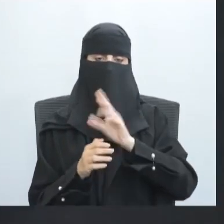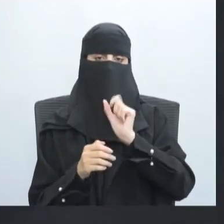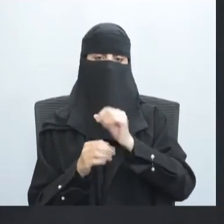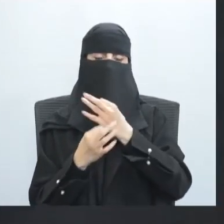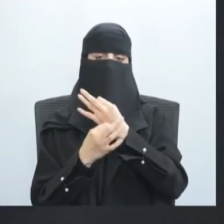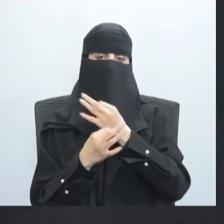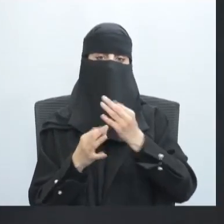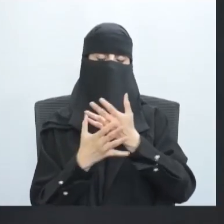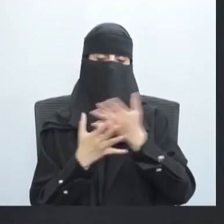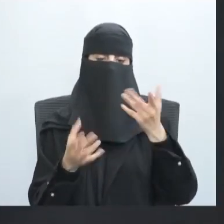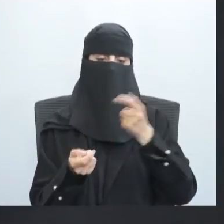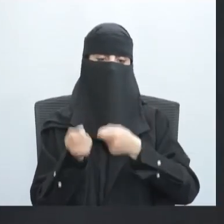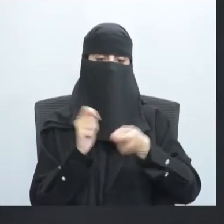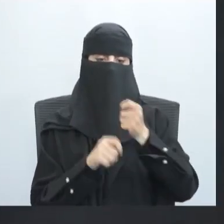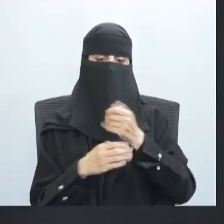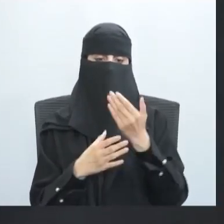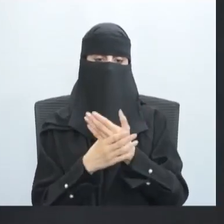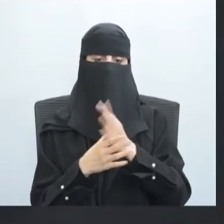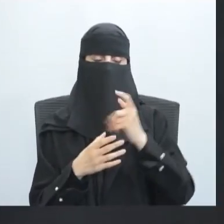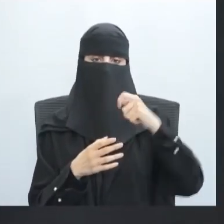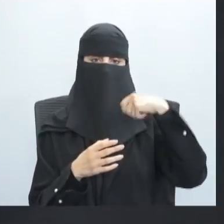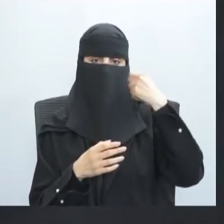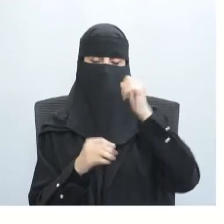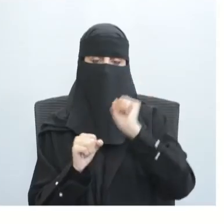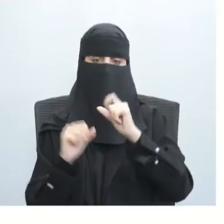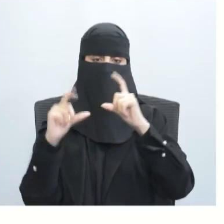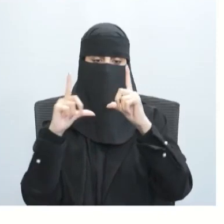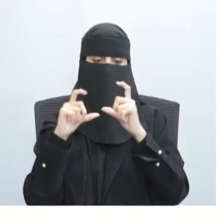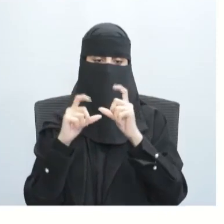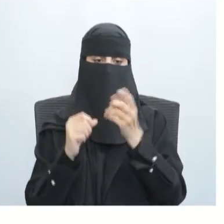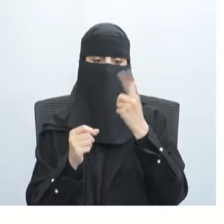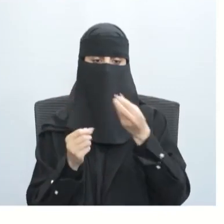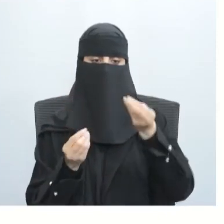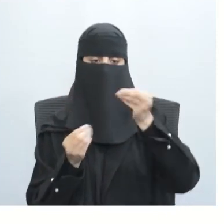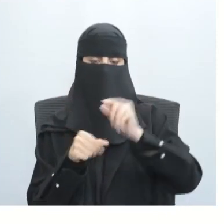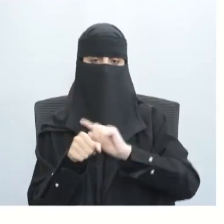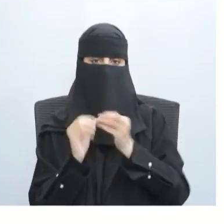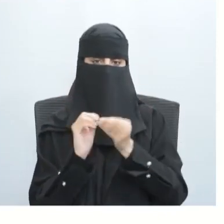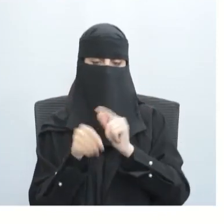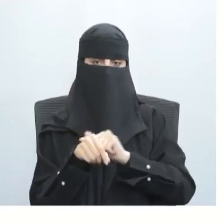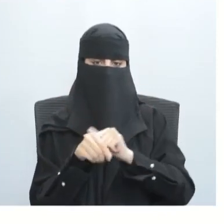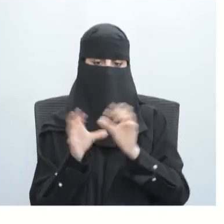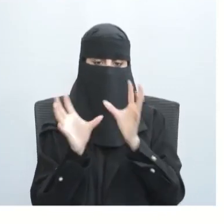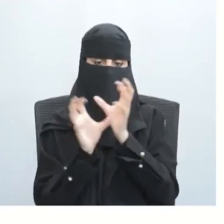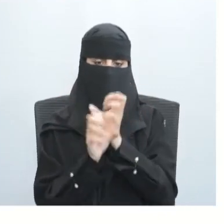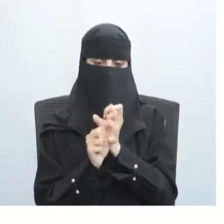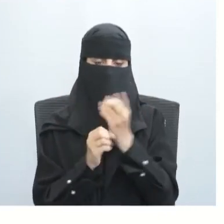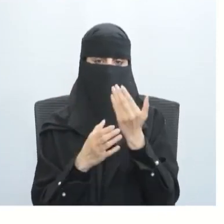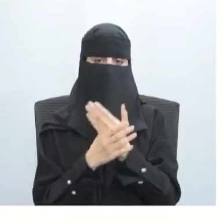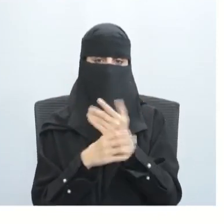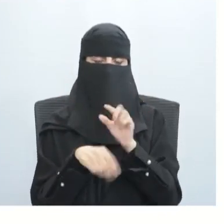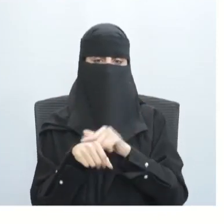المرشحات الاكثر استخداما اثناء تحرير الصور يضيف تاثير البني الداكن تاثيرا بنيا